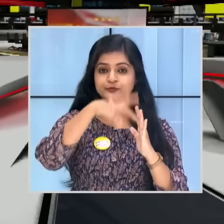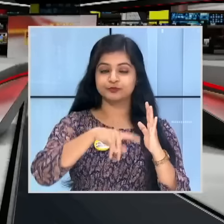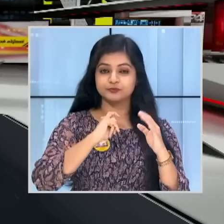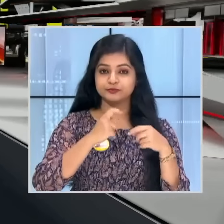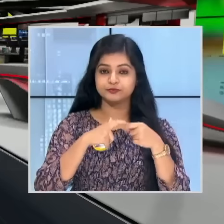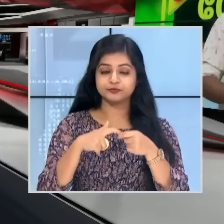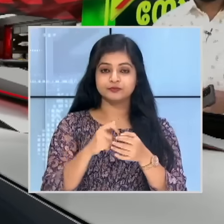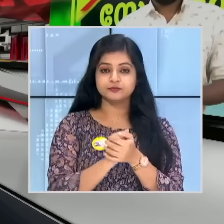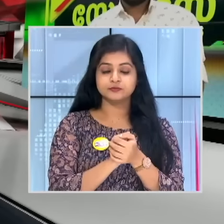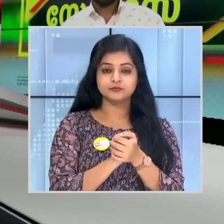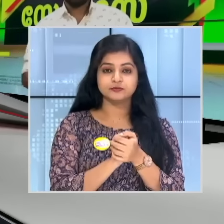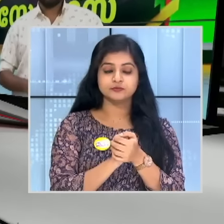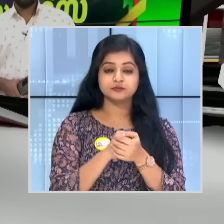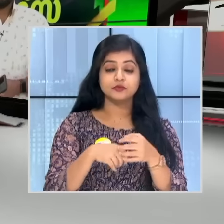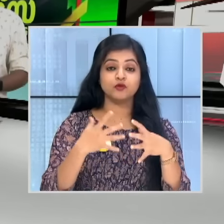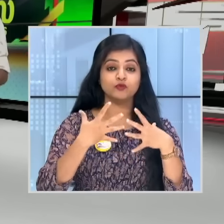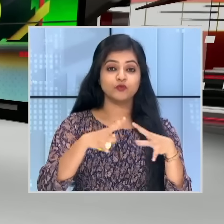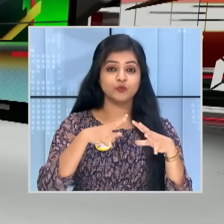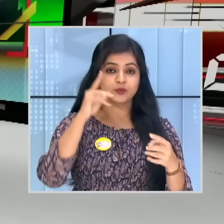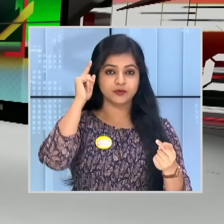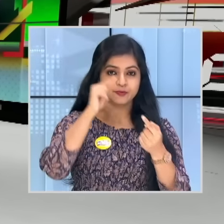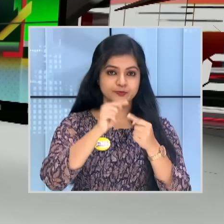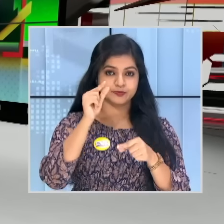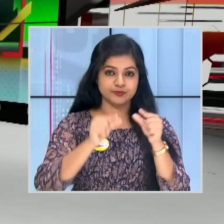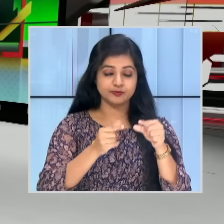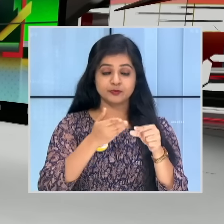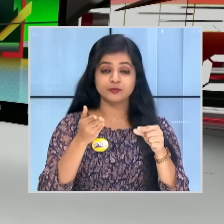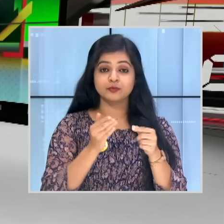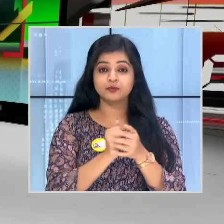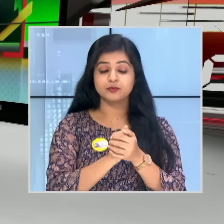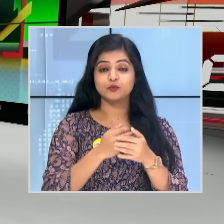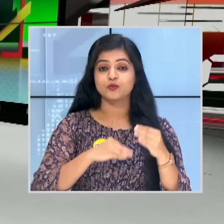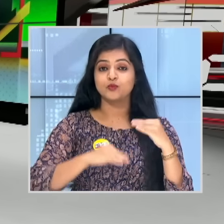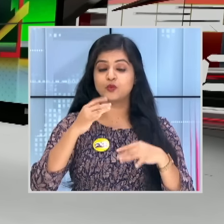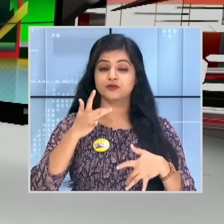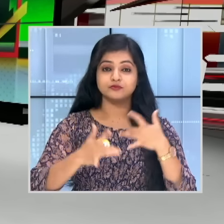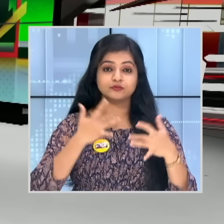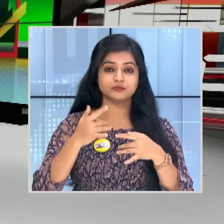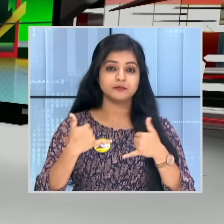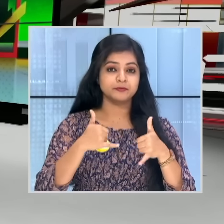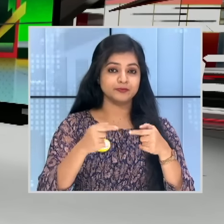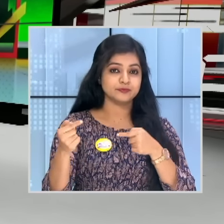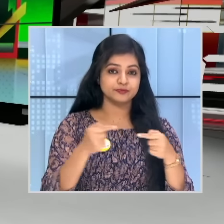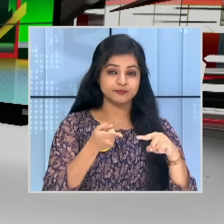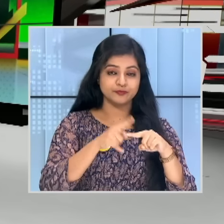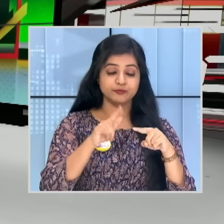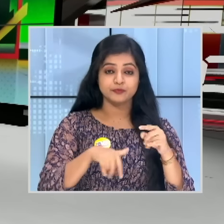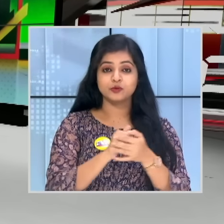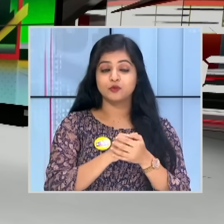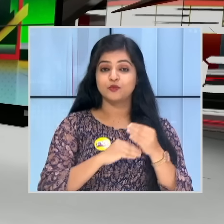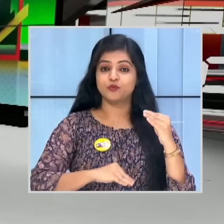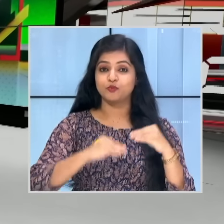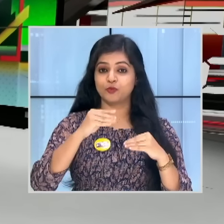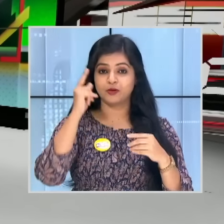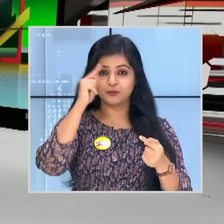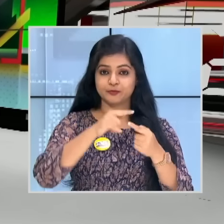ഡെസ്കിൽ നിന്ന് അനിൽ എന്തായാലും ഫുട്ബോൾ പ്രേമികളെ സംബന്ധിച്ച് വലിയ ആവേശകരമായ പോരാട്ടങ്ങൾ നടക്കാൻ ഇരിക്കുകയാണ് തീ മാറും എന്നുള്ള കാര്യത്തിൽ